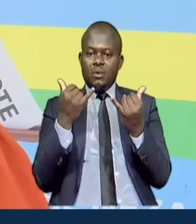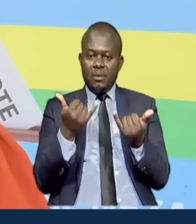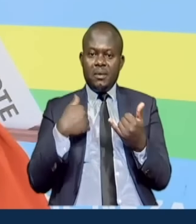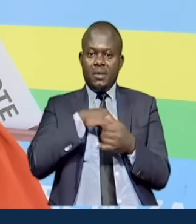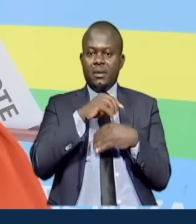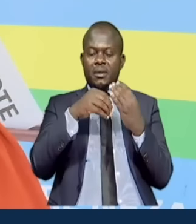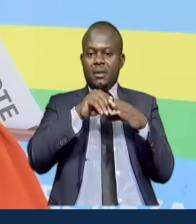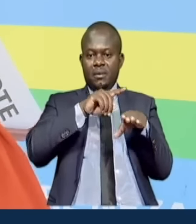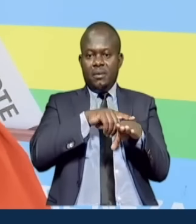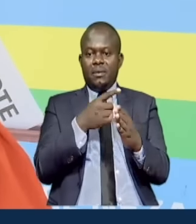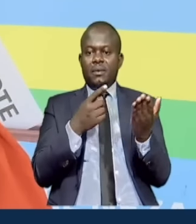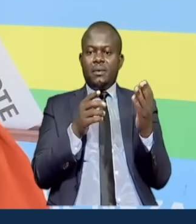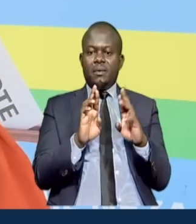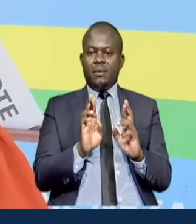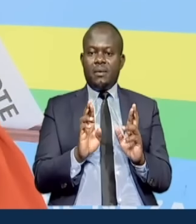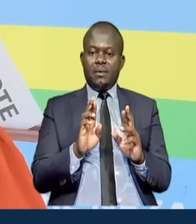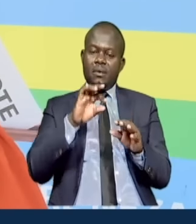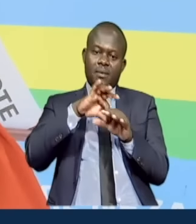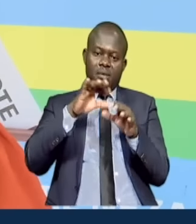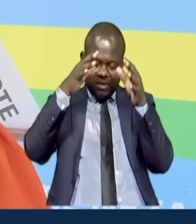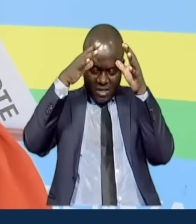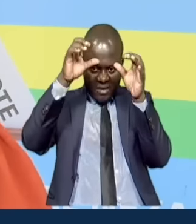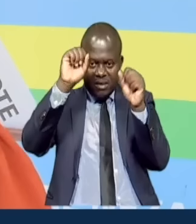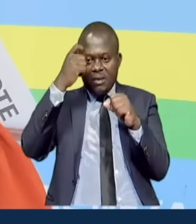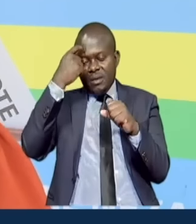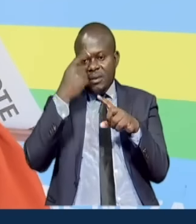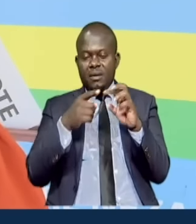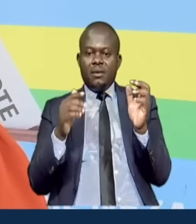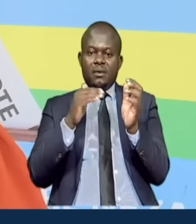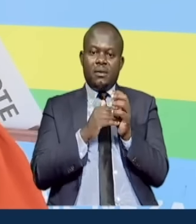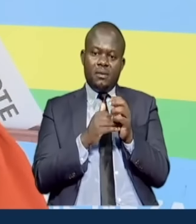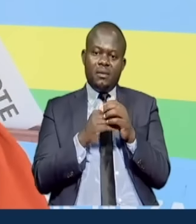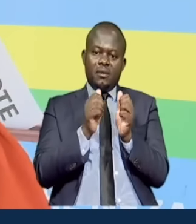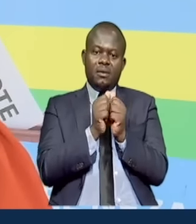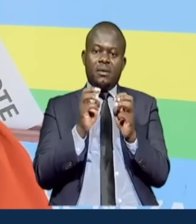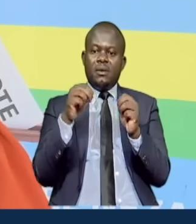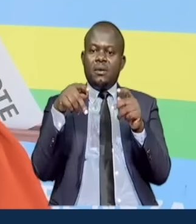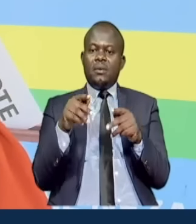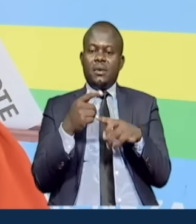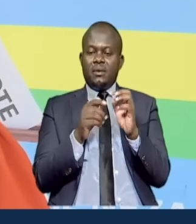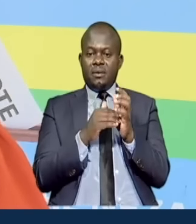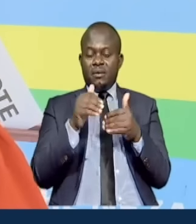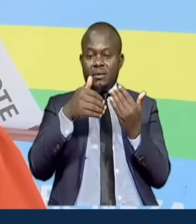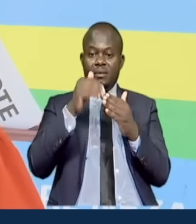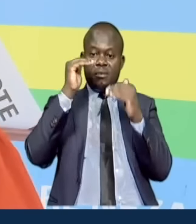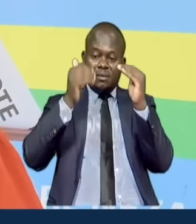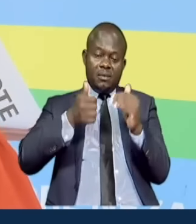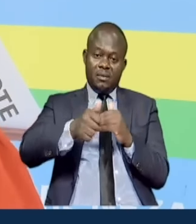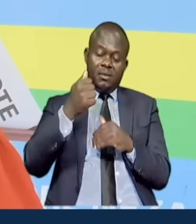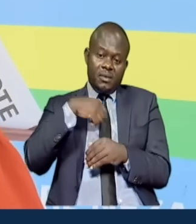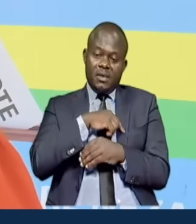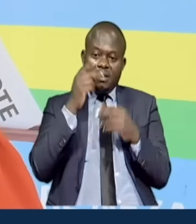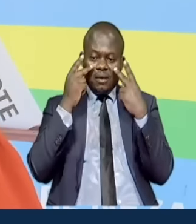turi mu gihe cyo kwitegura gutora perezida wa Repubulika ndetse n'abadepite. Muri urwo rwego rero tubona